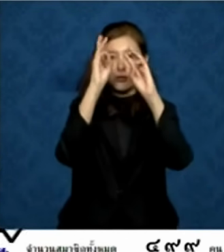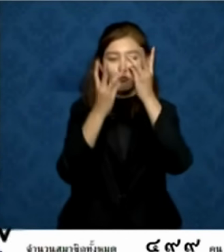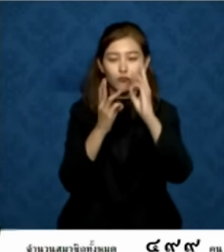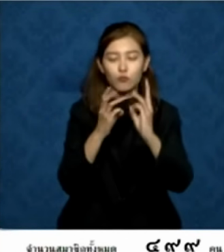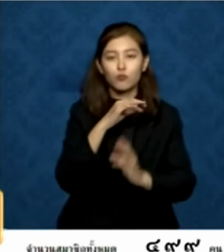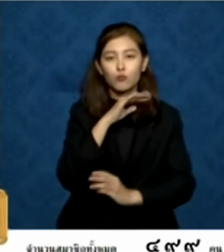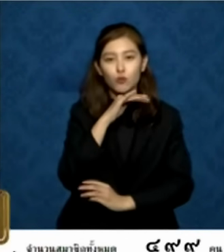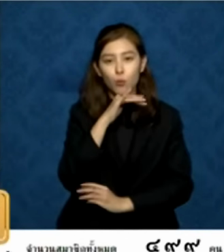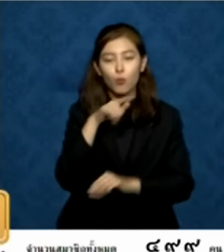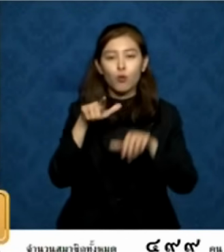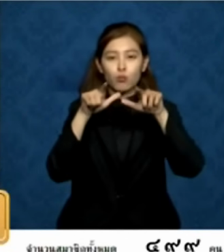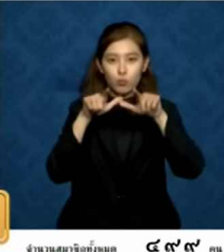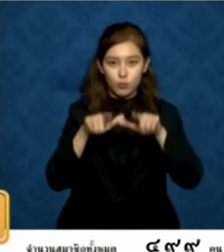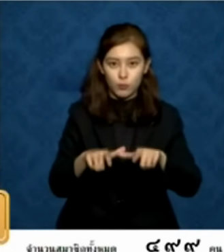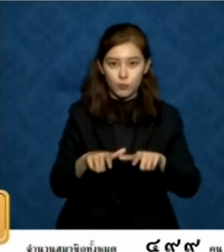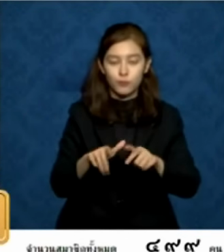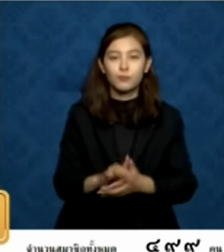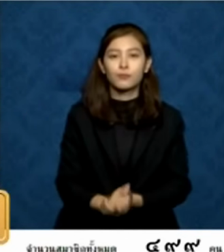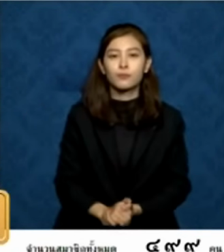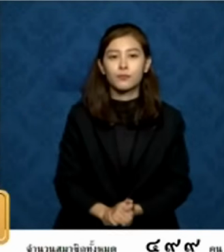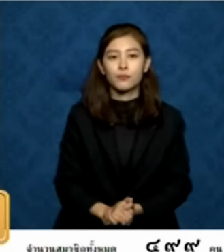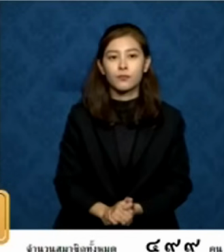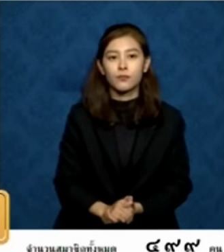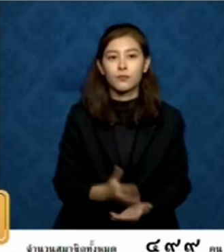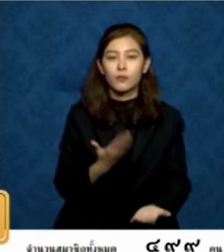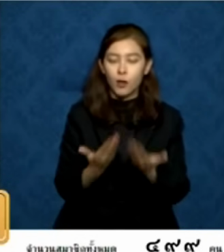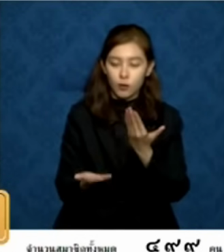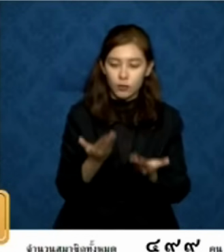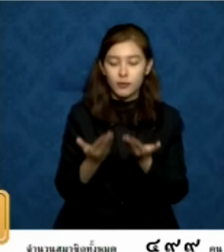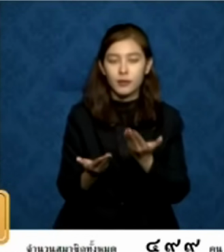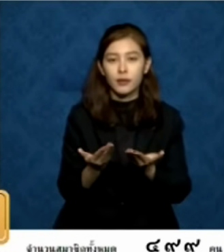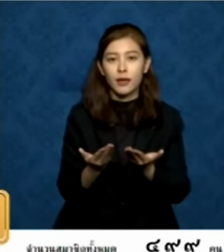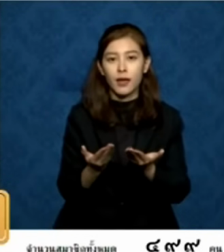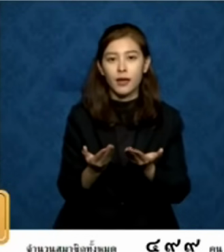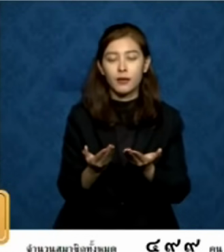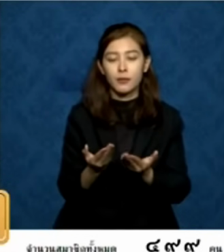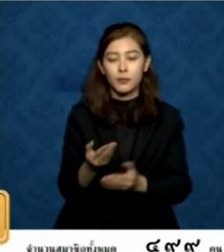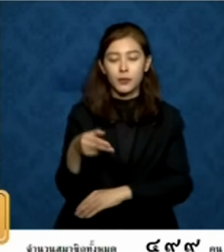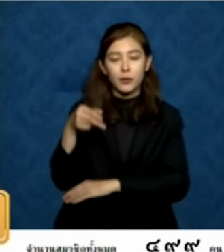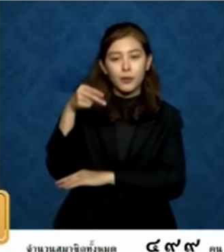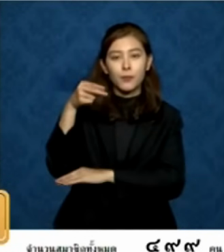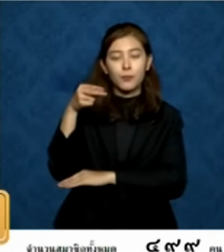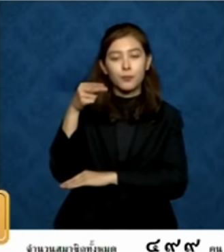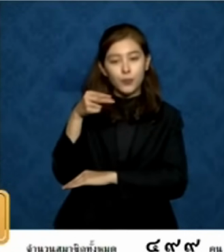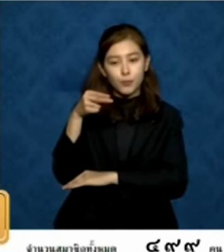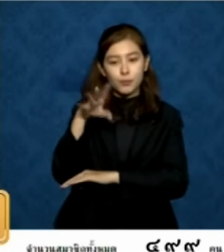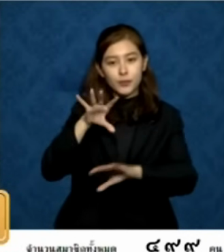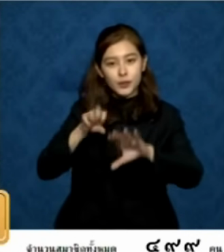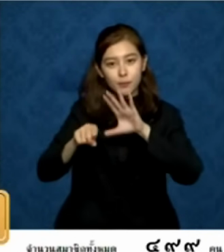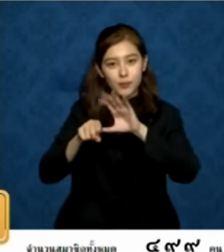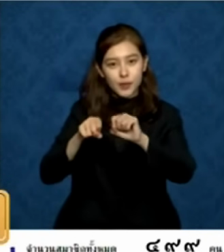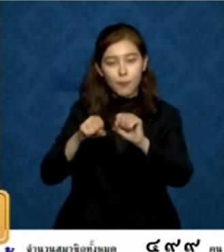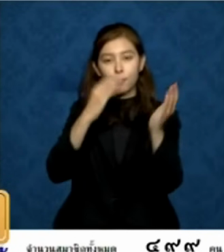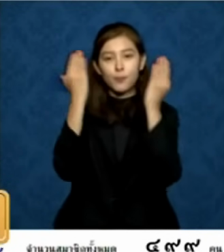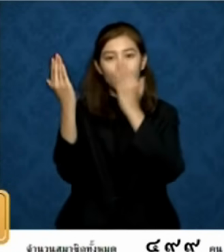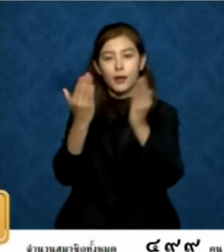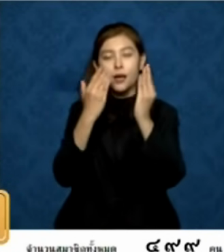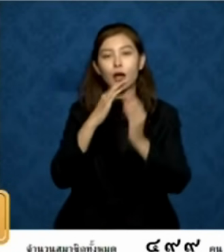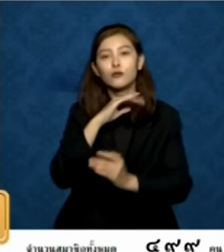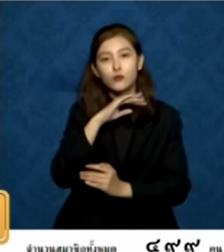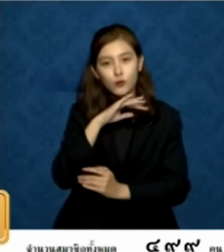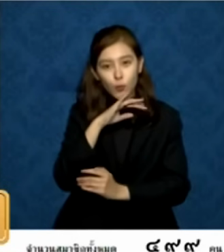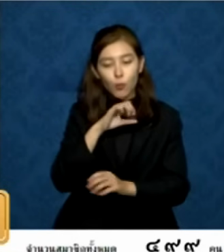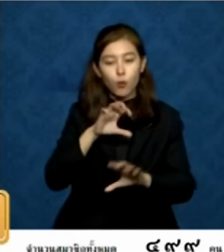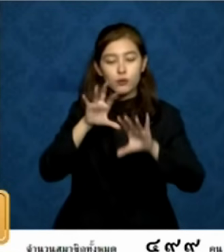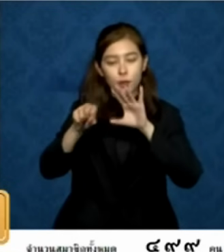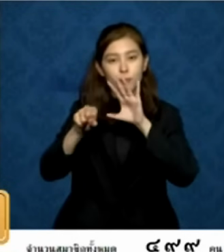ตลอดจนเพิ่มประสิทธิภาพการตรวจวัดและการแจ้งเตือนภัยสภาพอากาศรวมทั้งการประเมินการเก็บกักคาร์บอนในภาคป่า